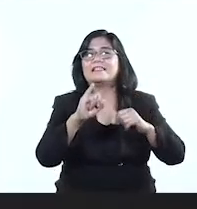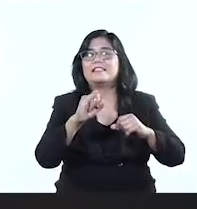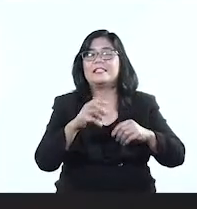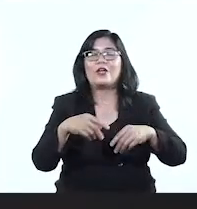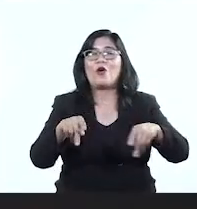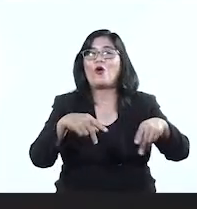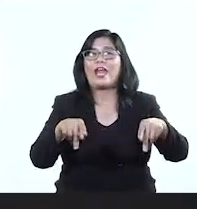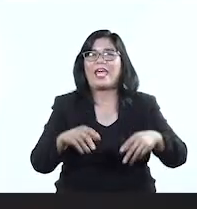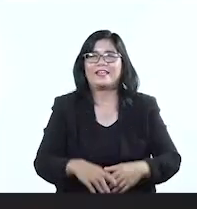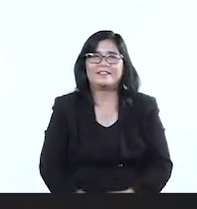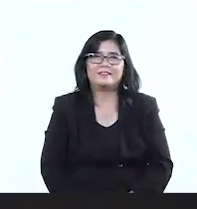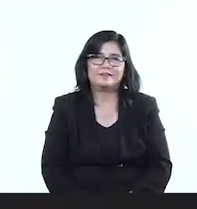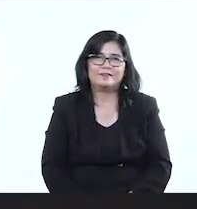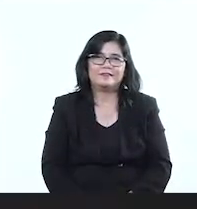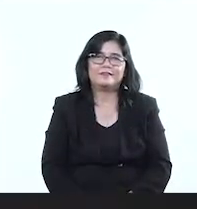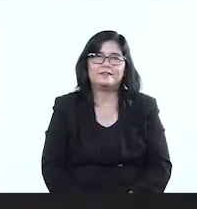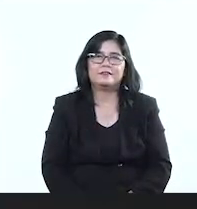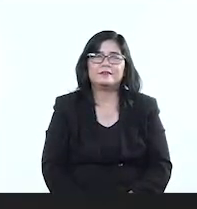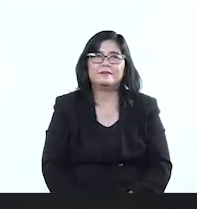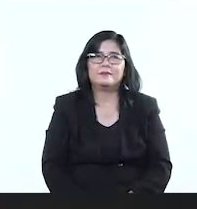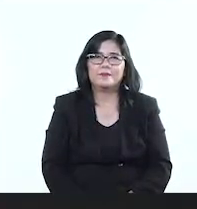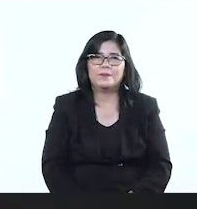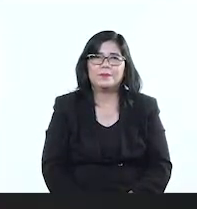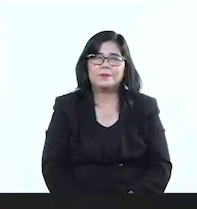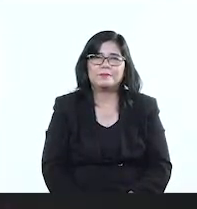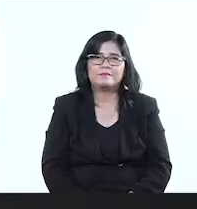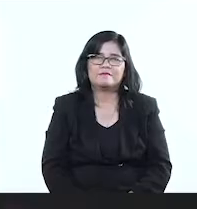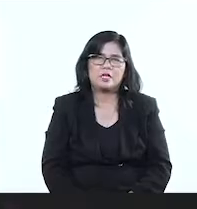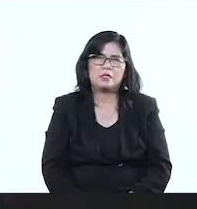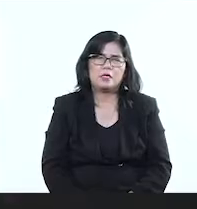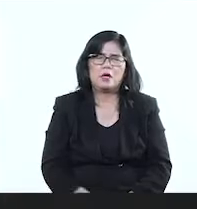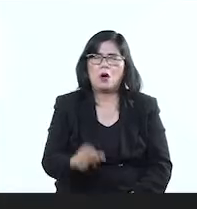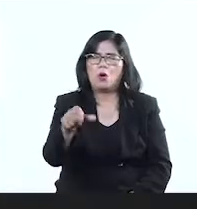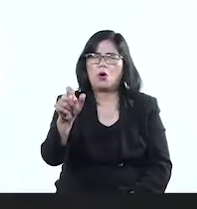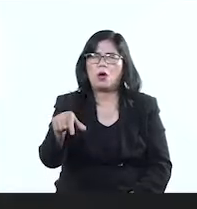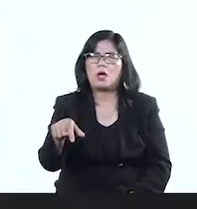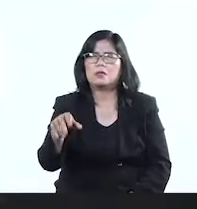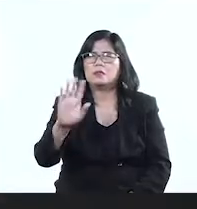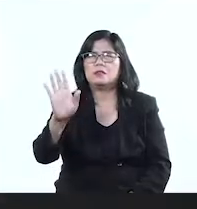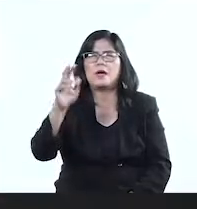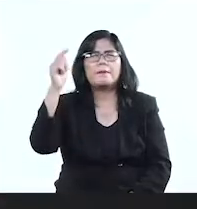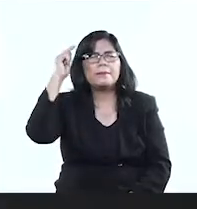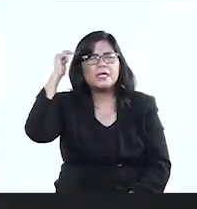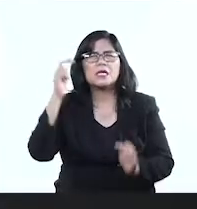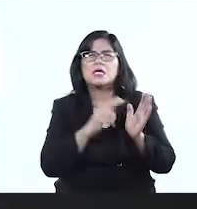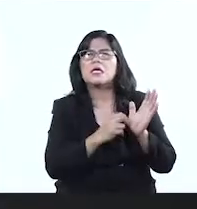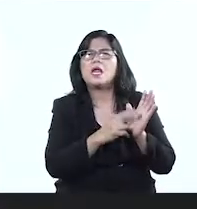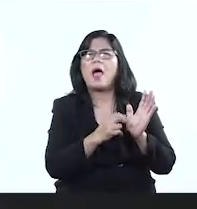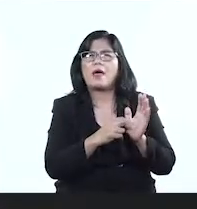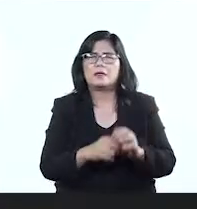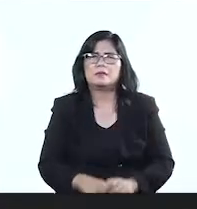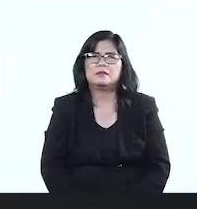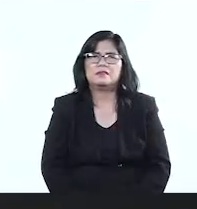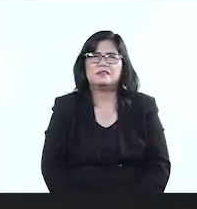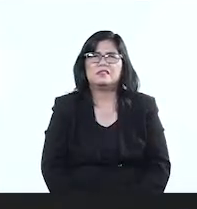bombastis jodoh Hai orang sekarang udah nggak mikir lagi Hai orang sekarang nggak mikir